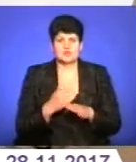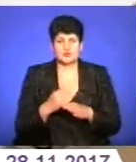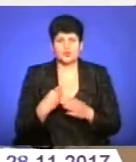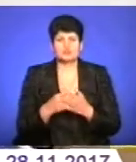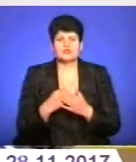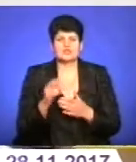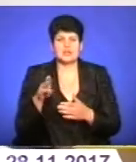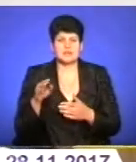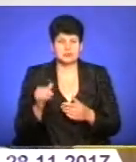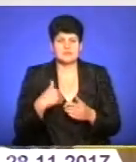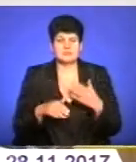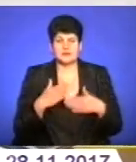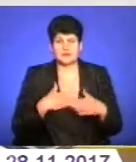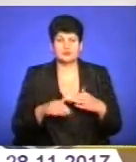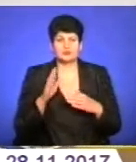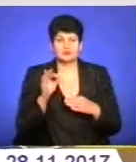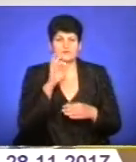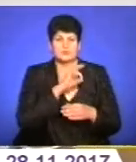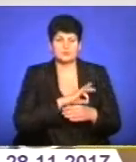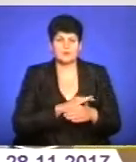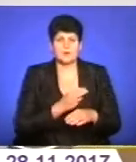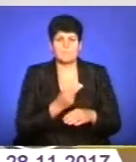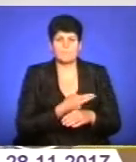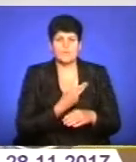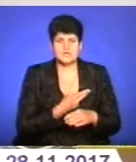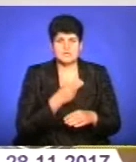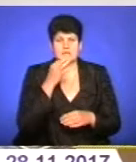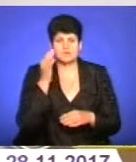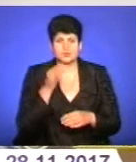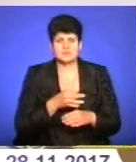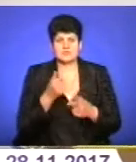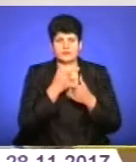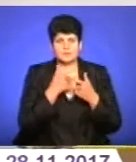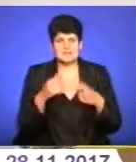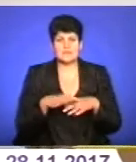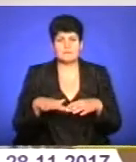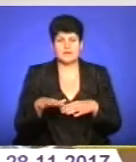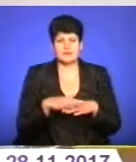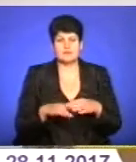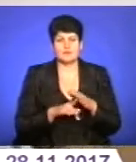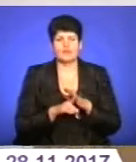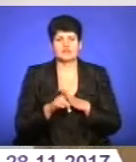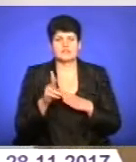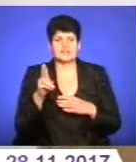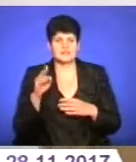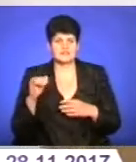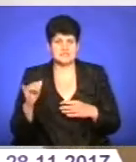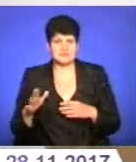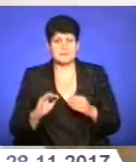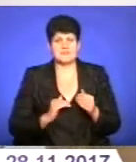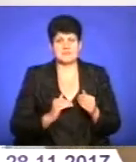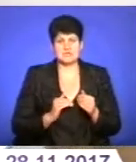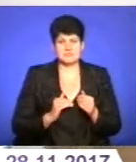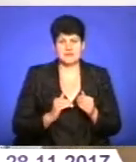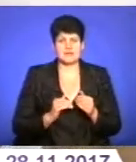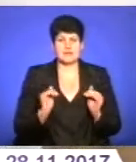Ми з радістю будемо використовувати польський досвід, інформаційні майданчики для початківців, бізнесменів, для